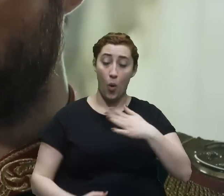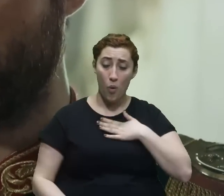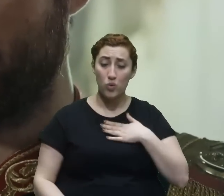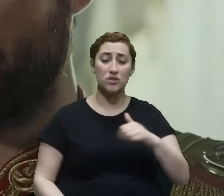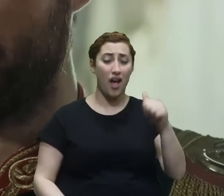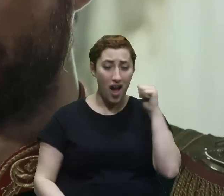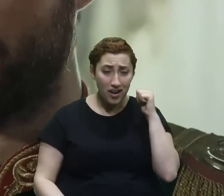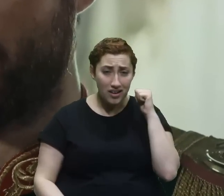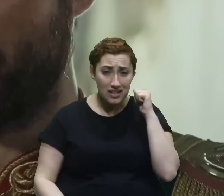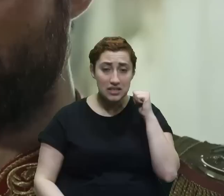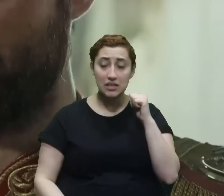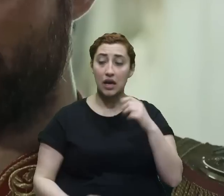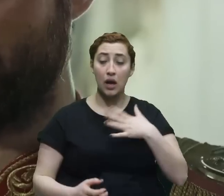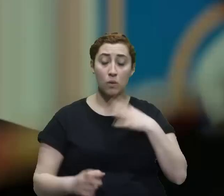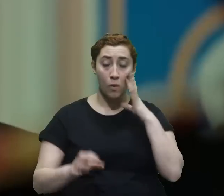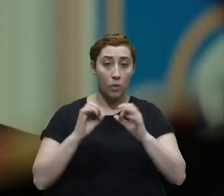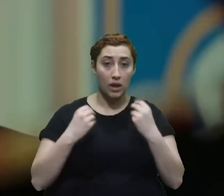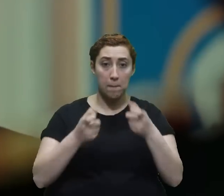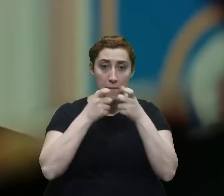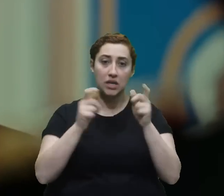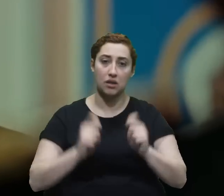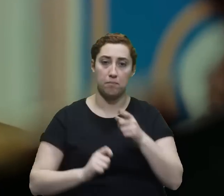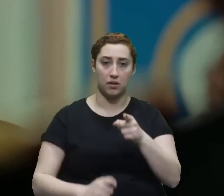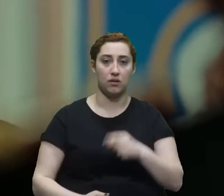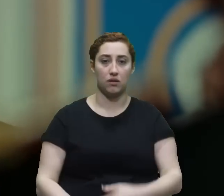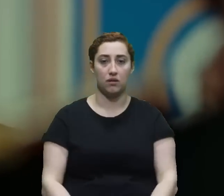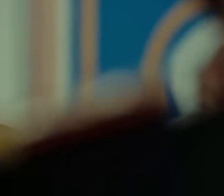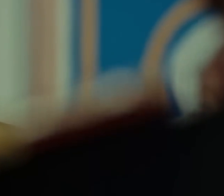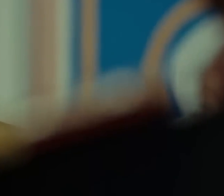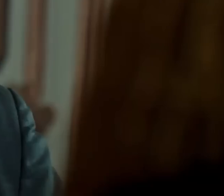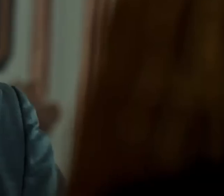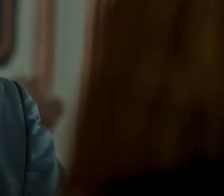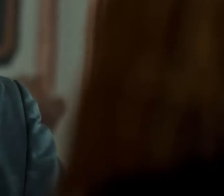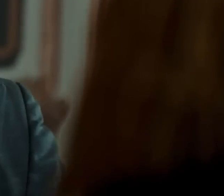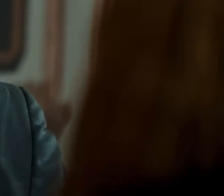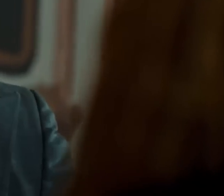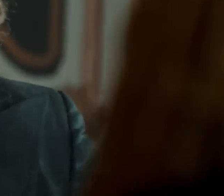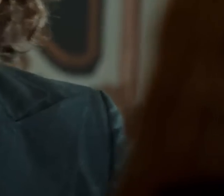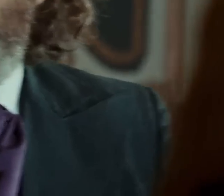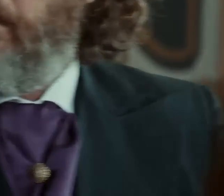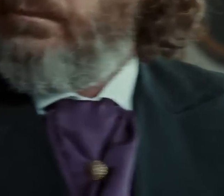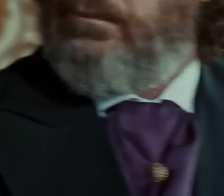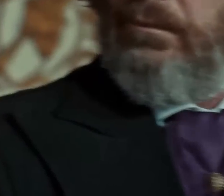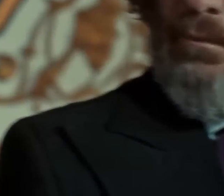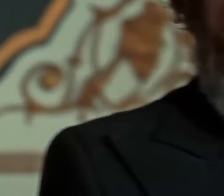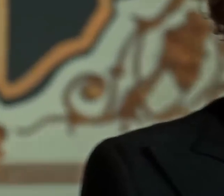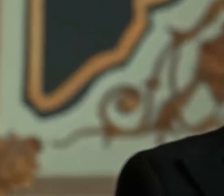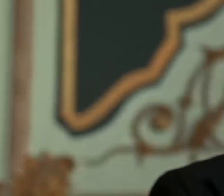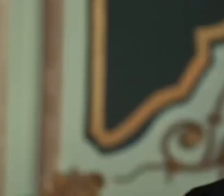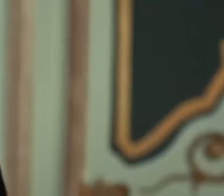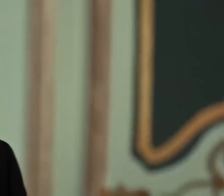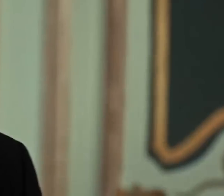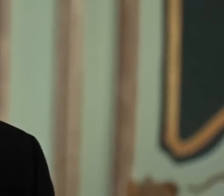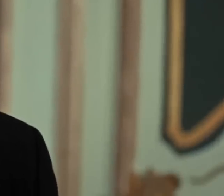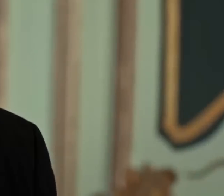Önünüze, ardınıza bakar olun. Harry sıkın ifadesiyle Nikolay'ın yüzüne bakıyor. Nikolay aynı ifadeyle karşılık